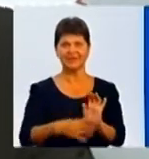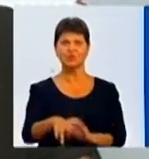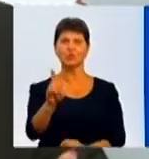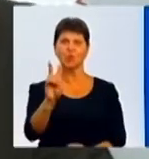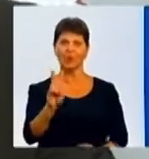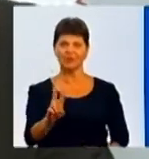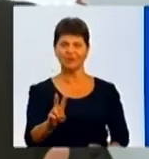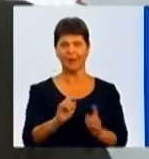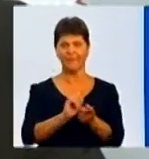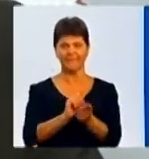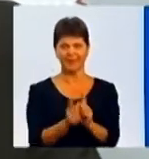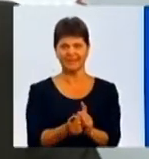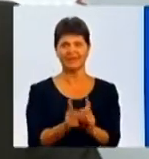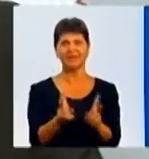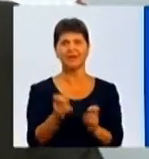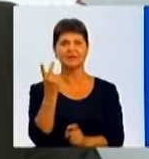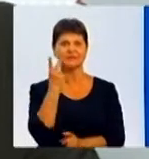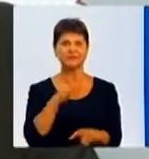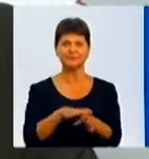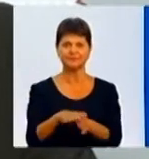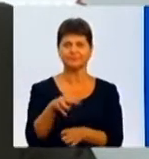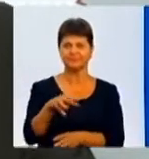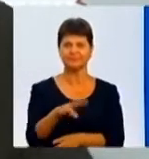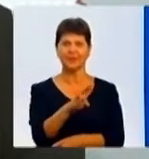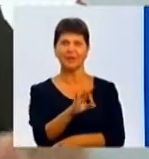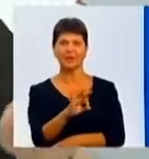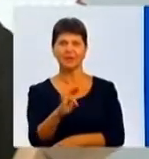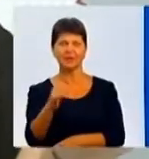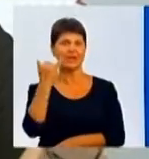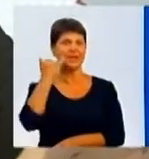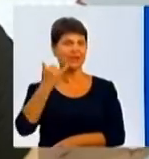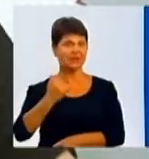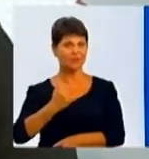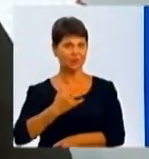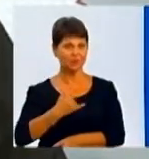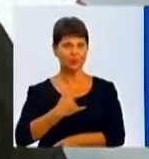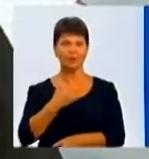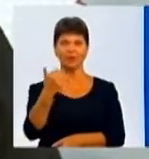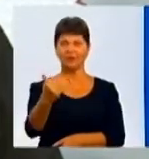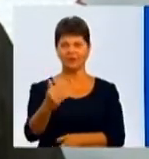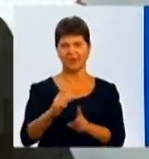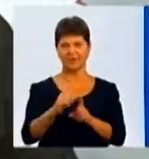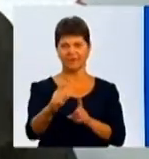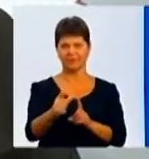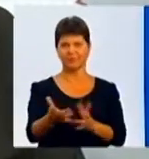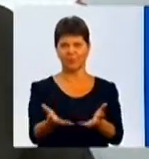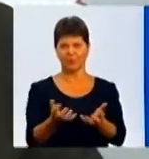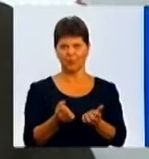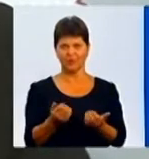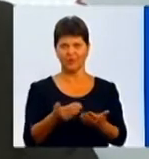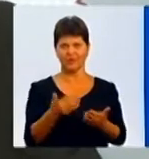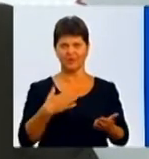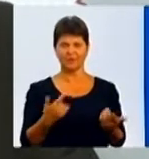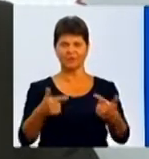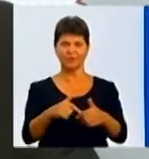55-29-92. Судопереклад, як завжди, здійснює Марина Нікітіна. Телефонуйте нам, ви отримуєте вичерпну відповідь від нашого гостя. А поки вашій